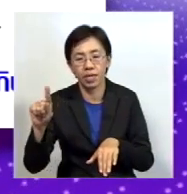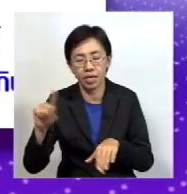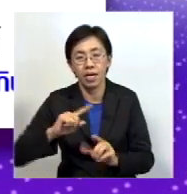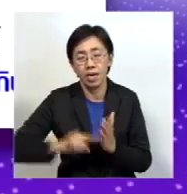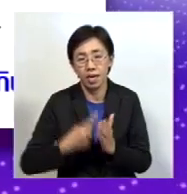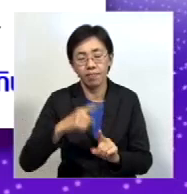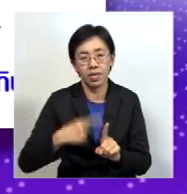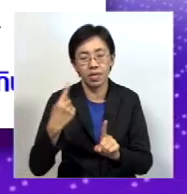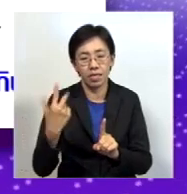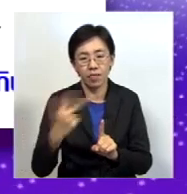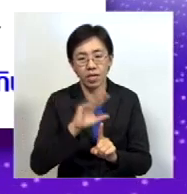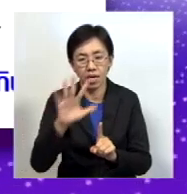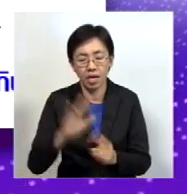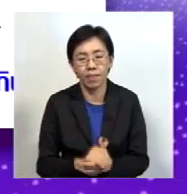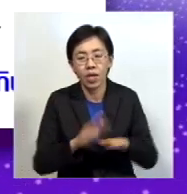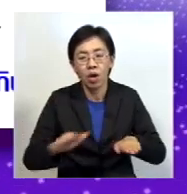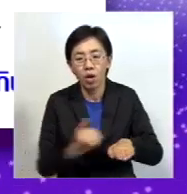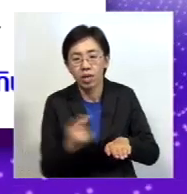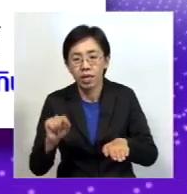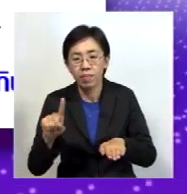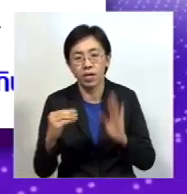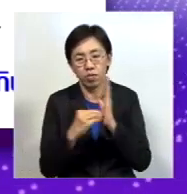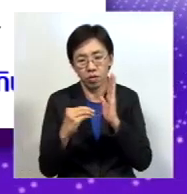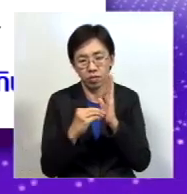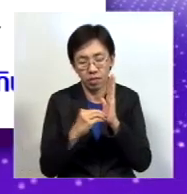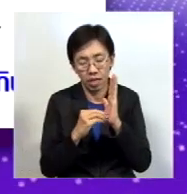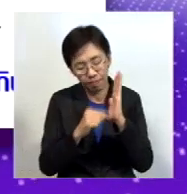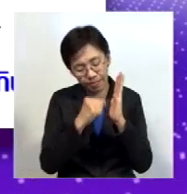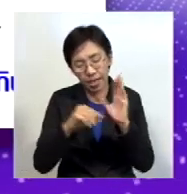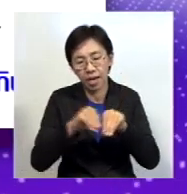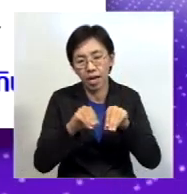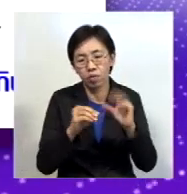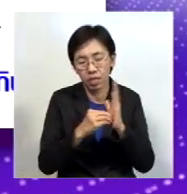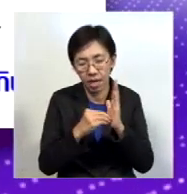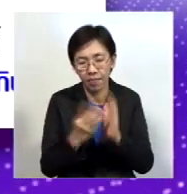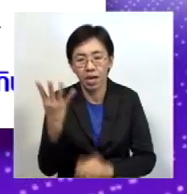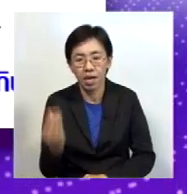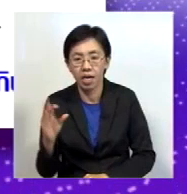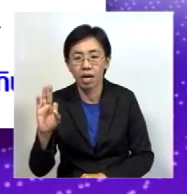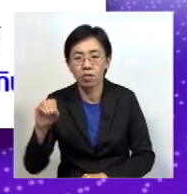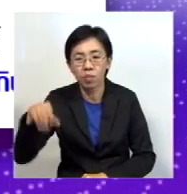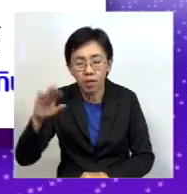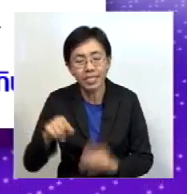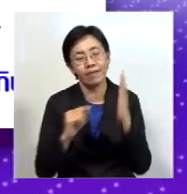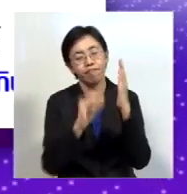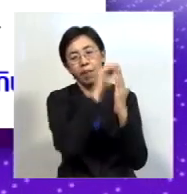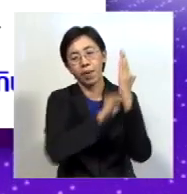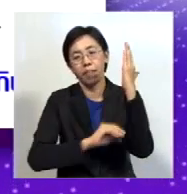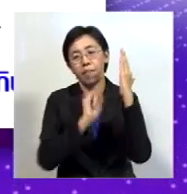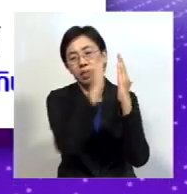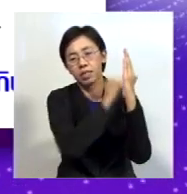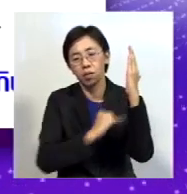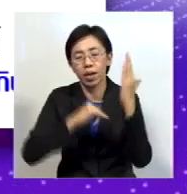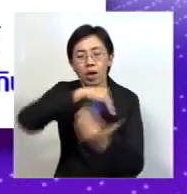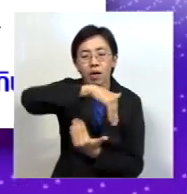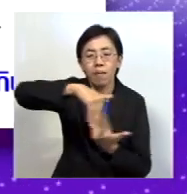มนี้โดย21คันนั้นกระจายอยู่ที่บริเวณกรุงเทพมหานครและปริมณฑลที่เหลืออีก90คันจะกระจายไปทุกจังหวัดหมุน